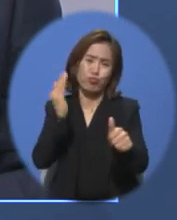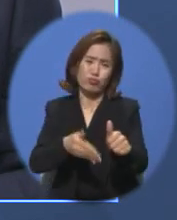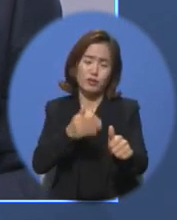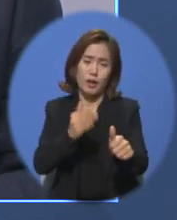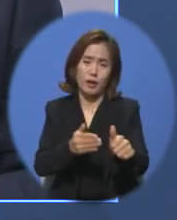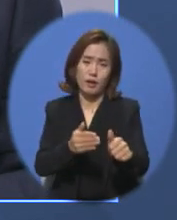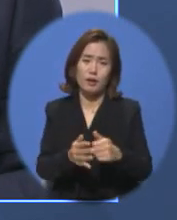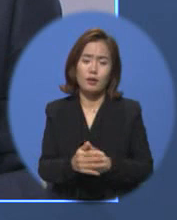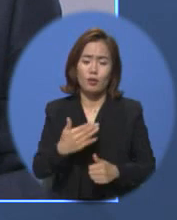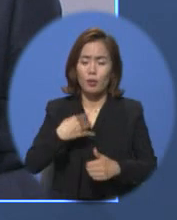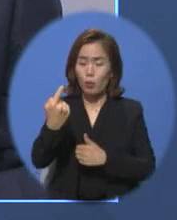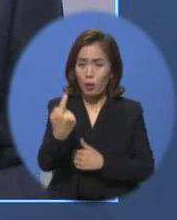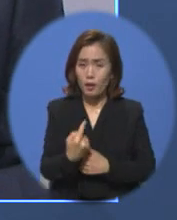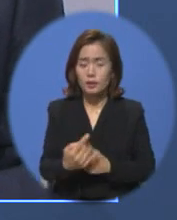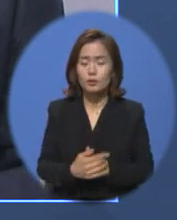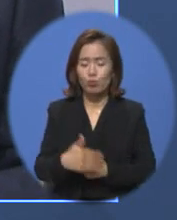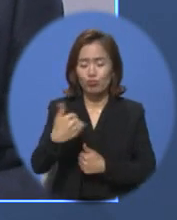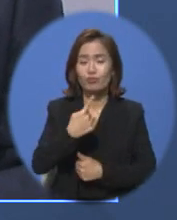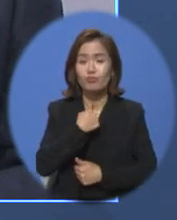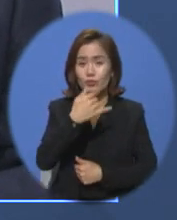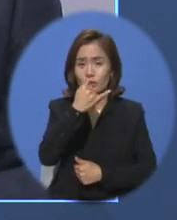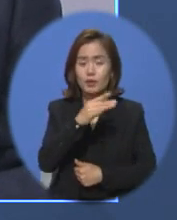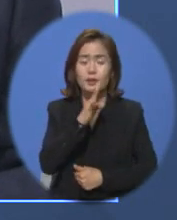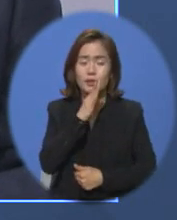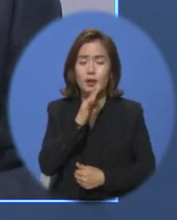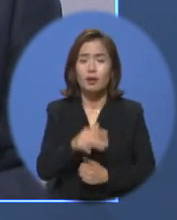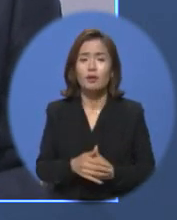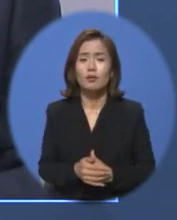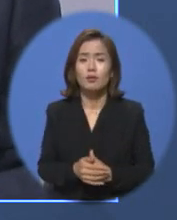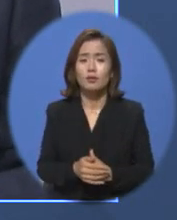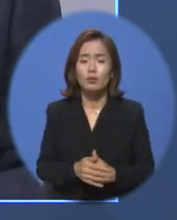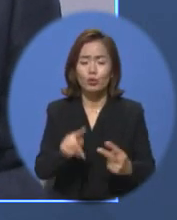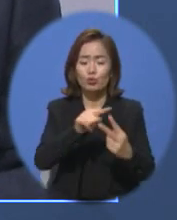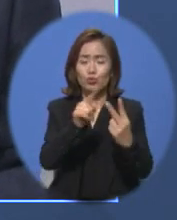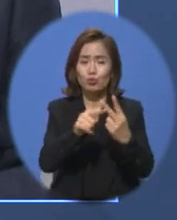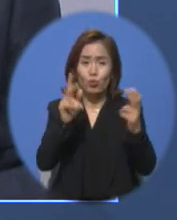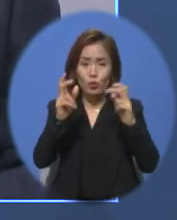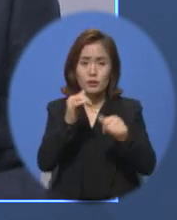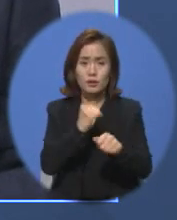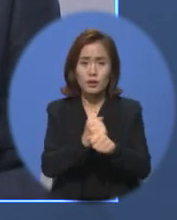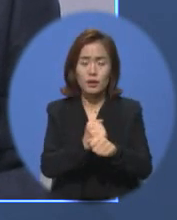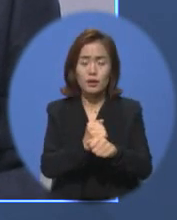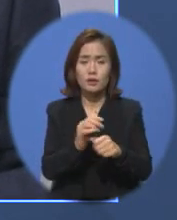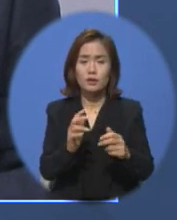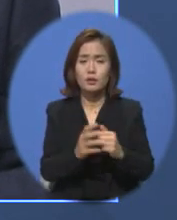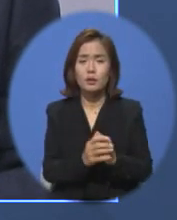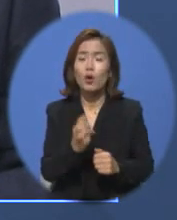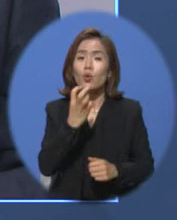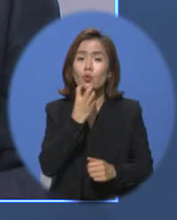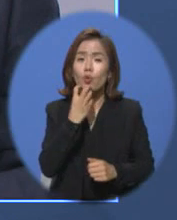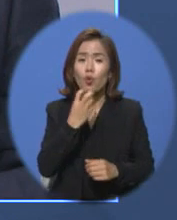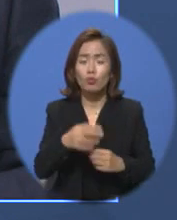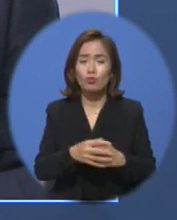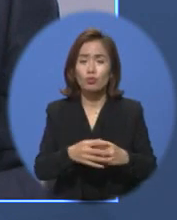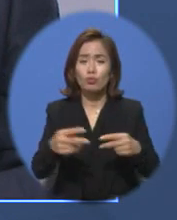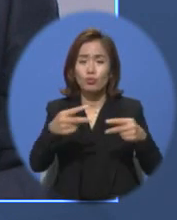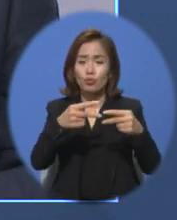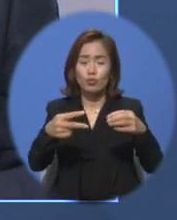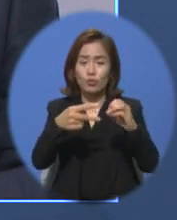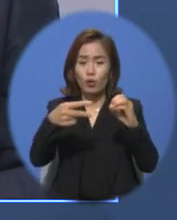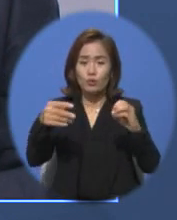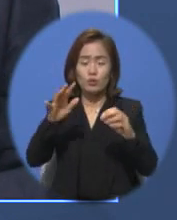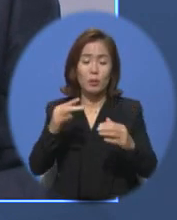김경진씨,우리에게남은마지막희망을걸고있으니제발 뭔가해주세요"라고말했고,이에저는용기를내어어느날저녁서울 여의도에서두회사의대표들을만났습니다